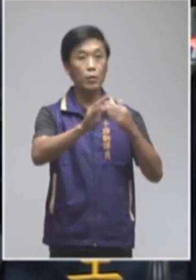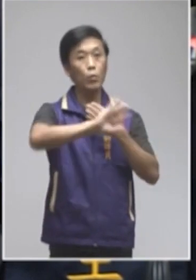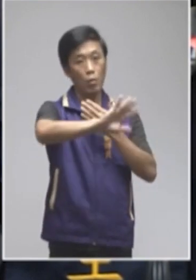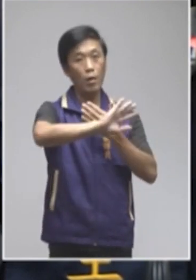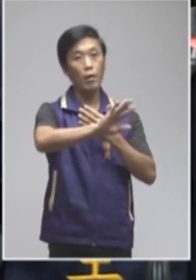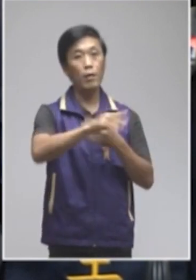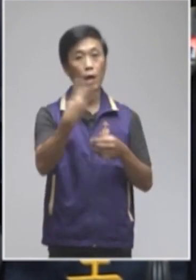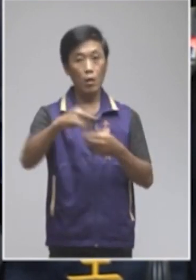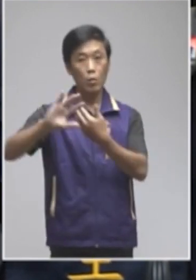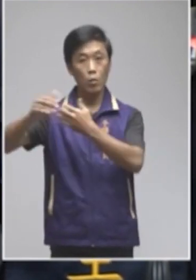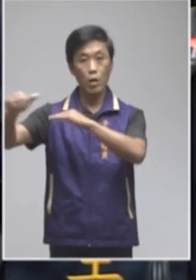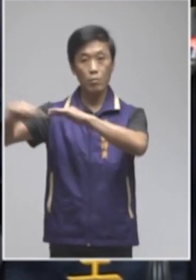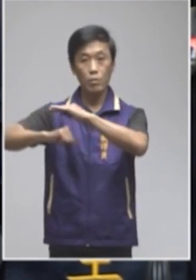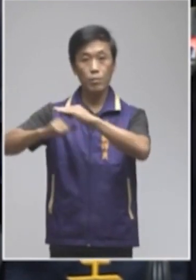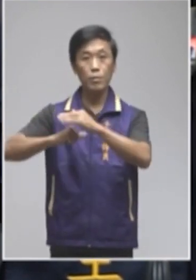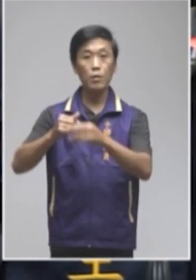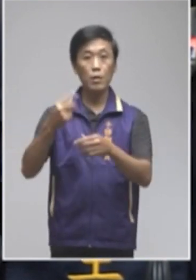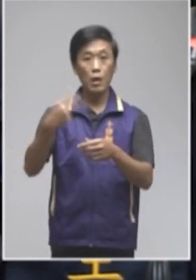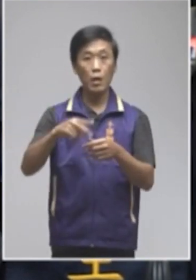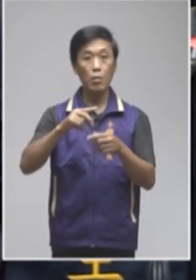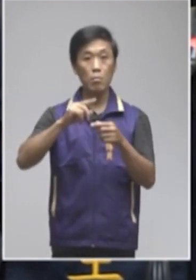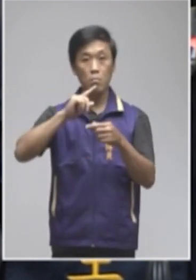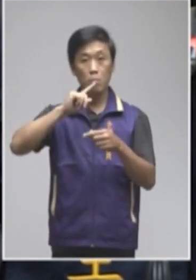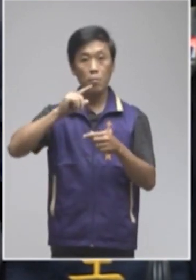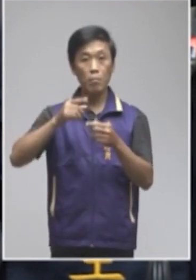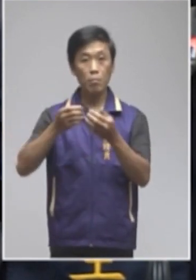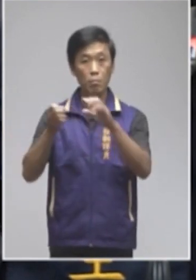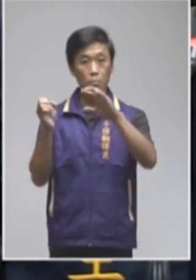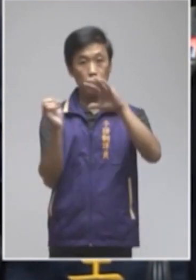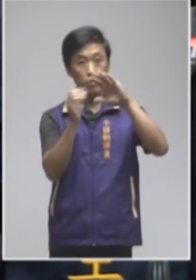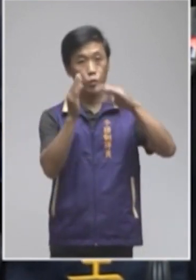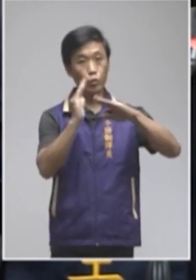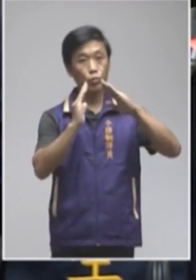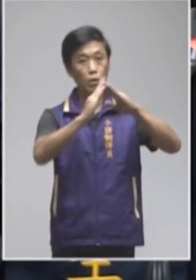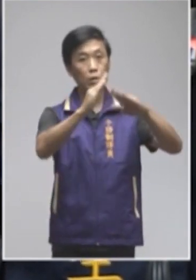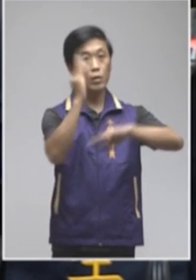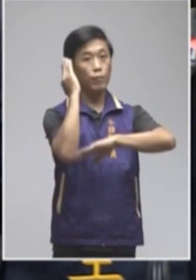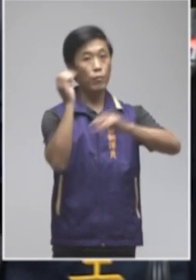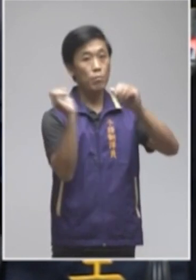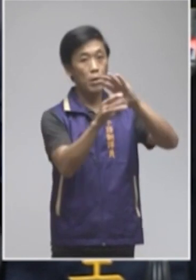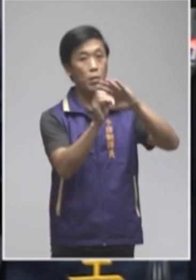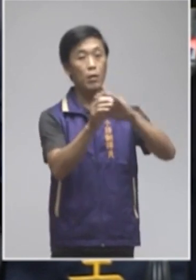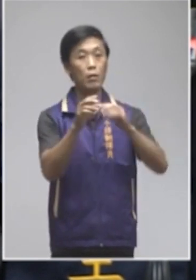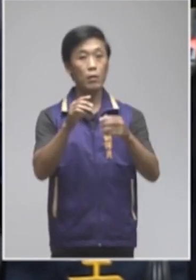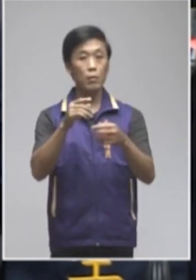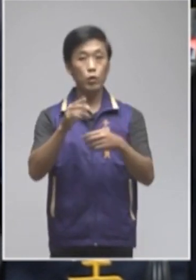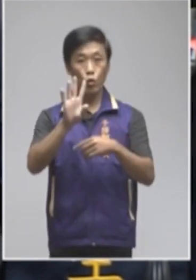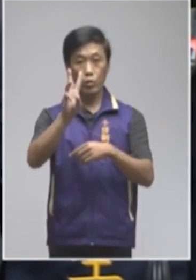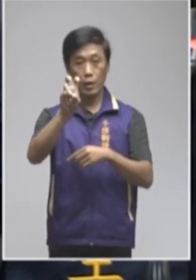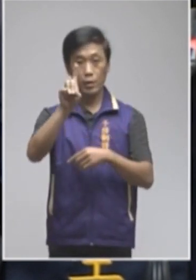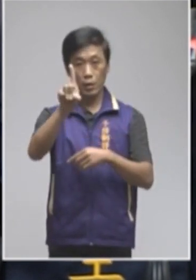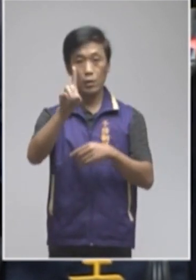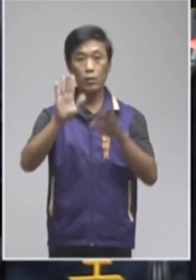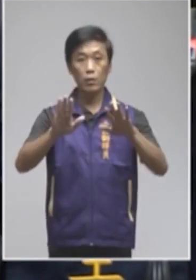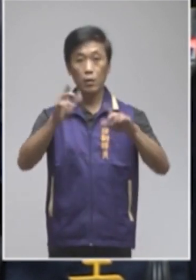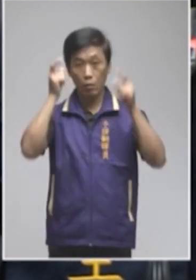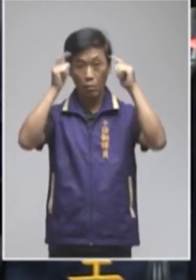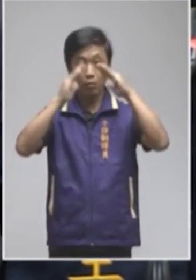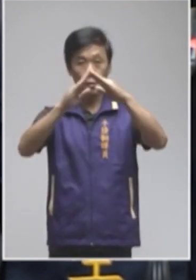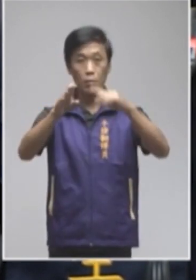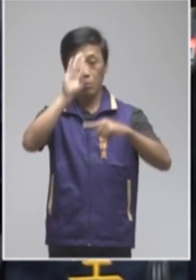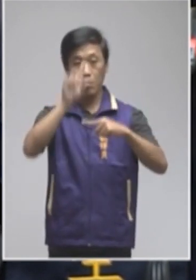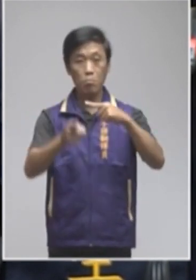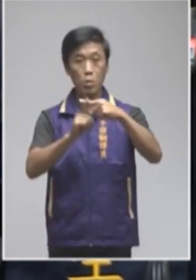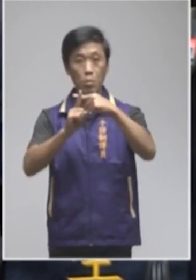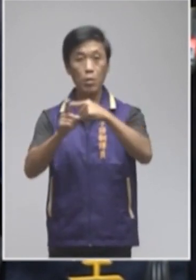含境外移入还有重复通报这一部分，总共31例。所以高雄市今天在本土的个案方面，总共确